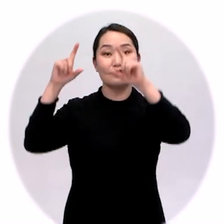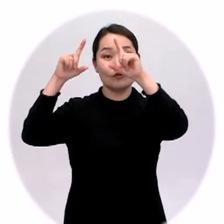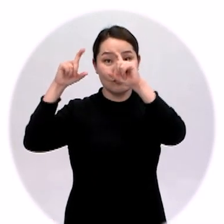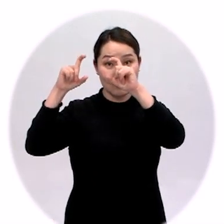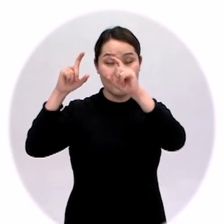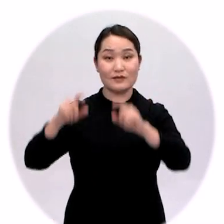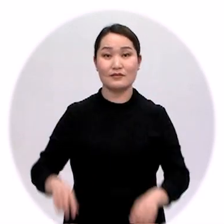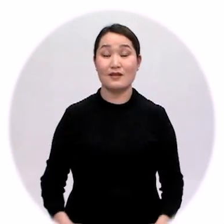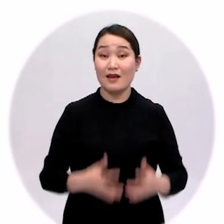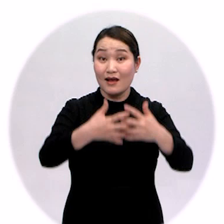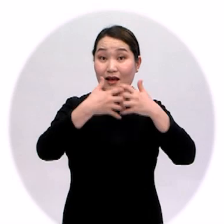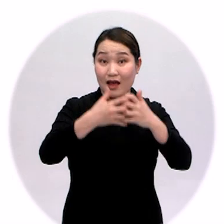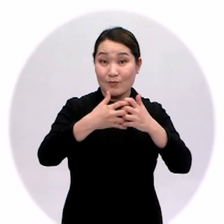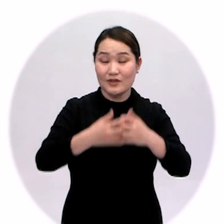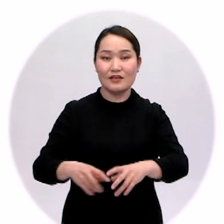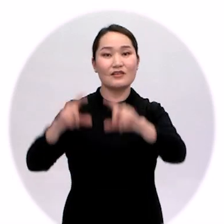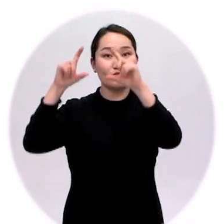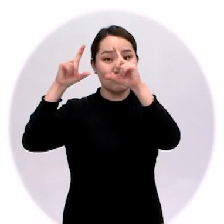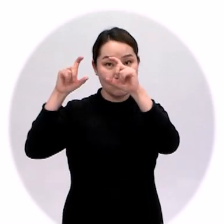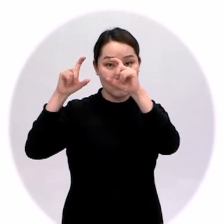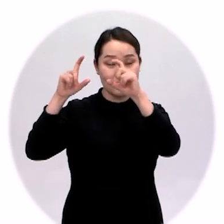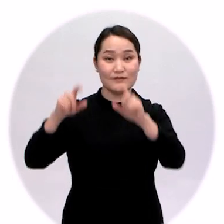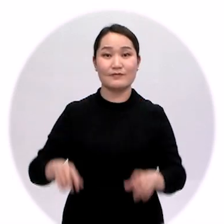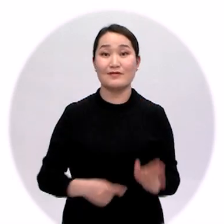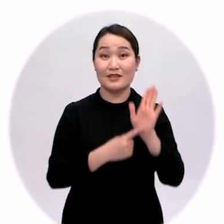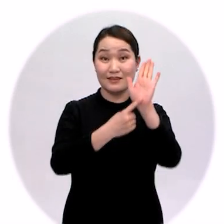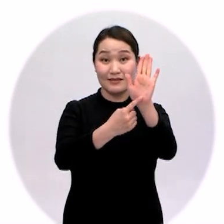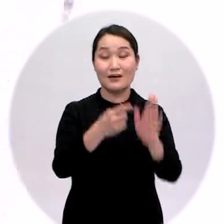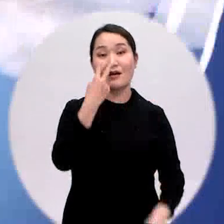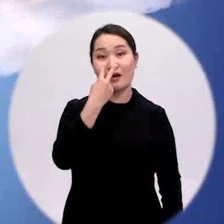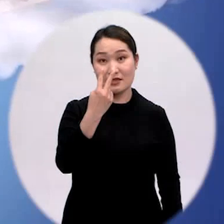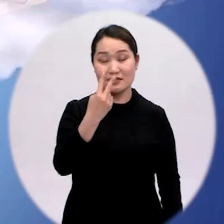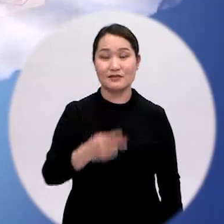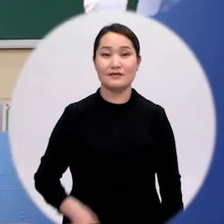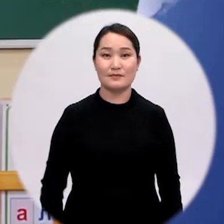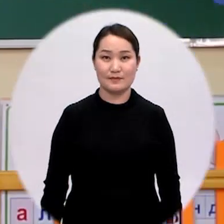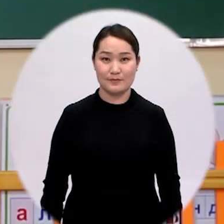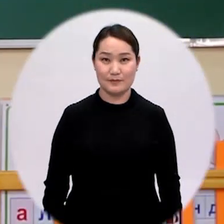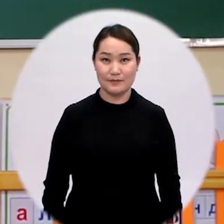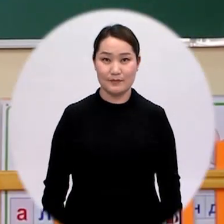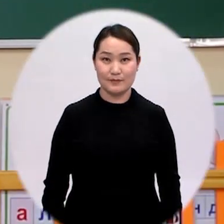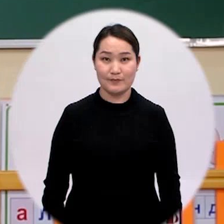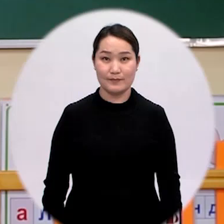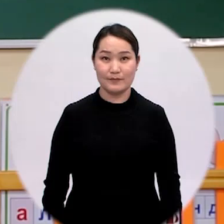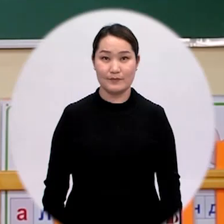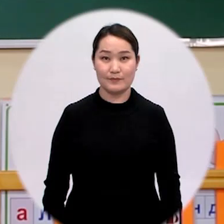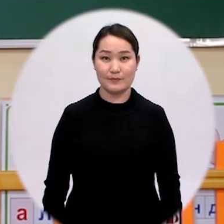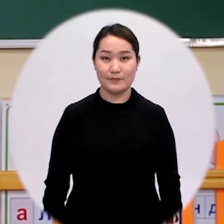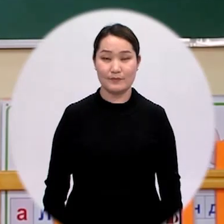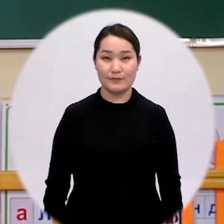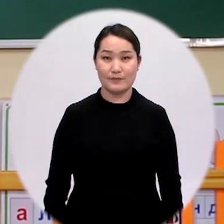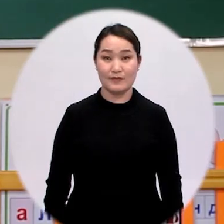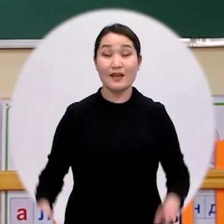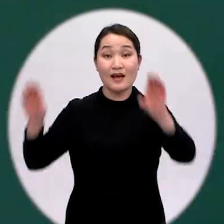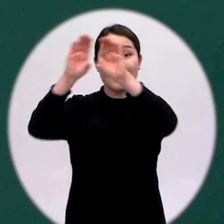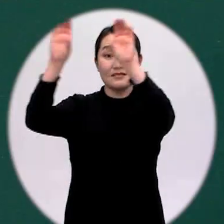байгалийн зураг, мөн амтны фото зургийг та бүхэн харж байна. Багш нь самбарт нэгэн гэр